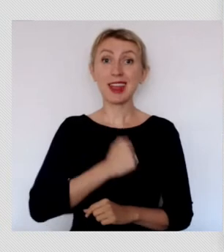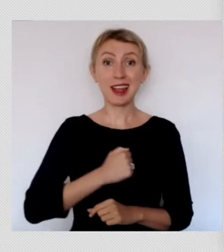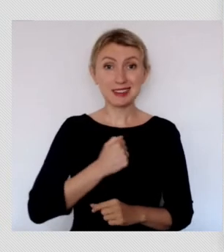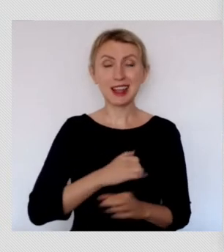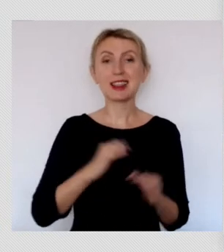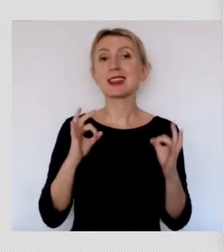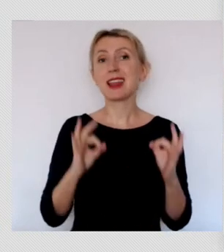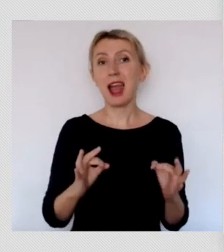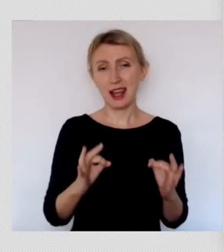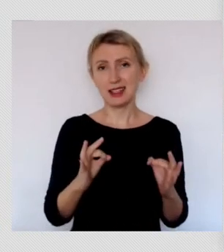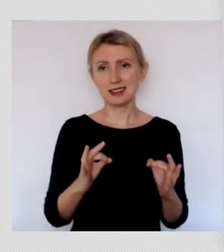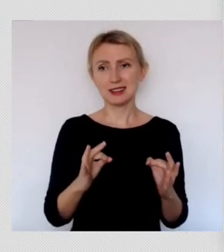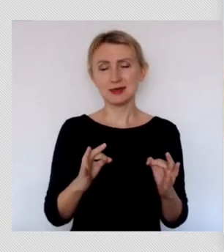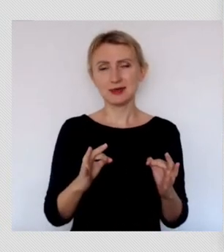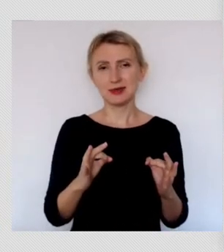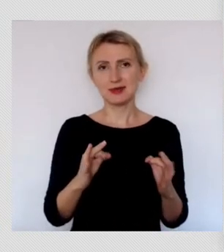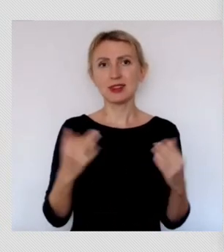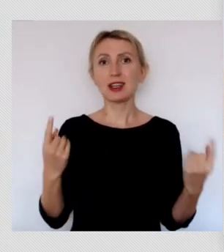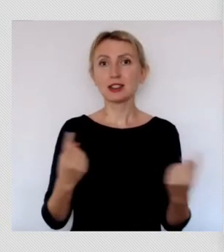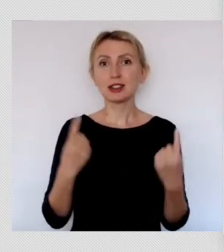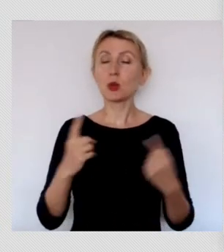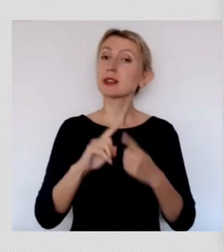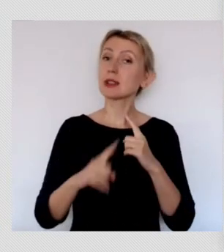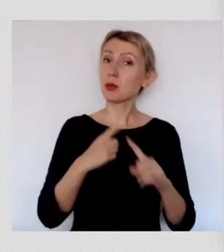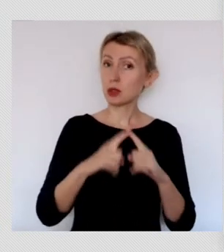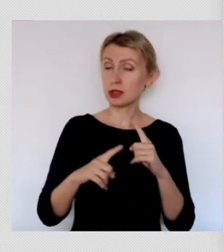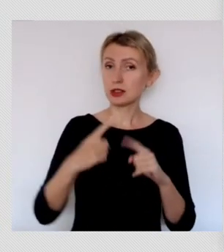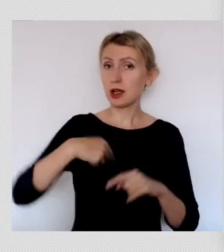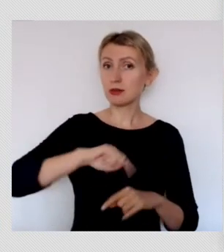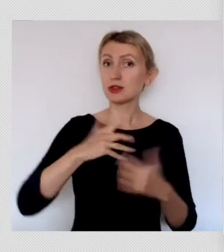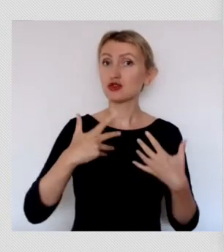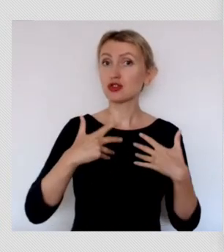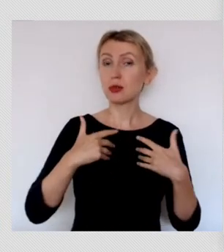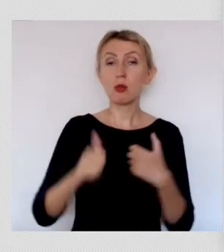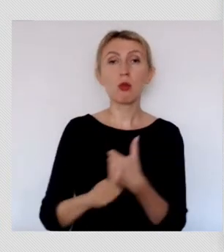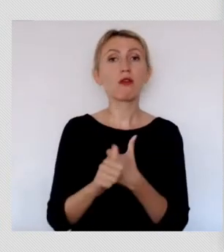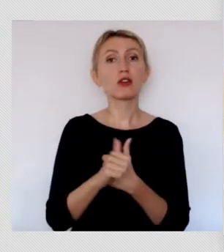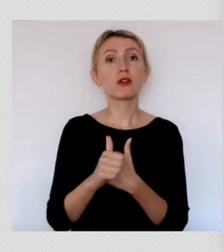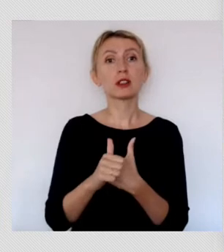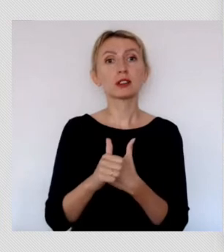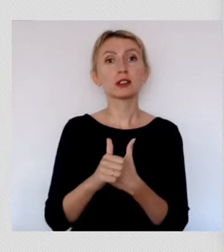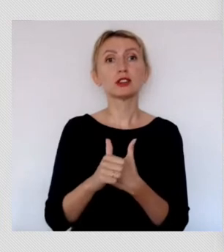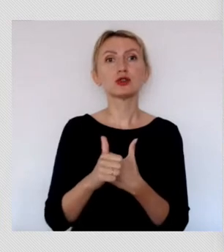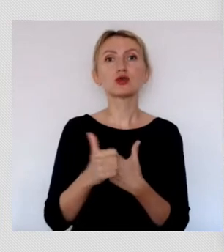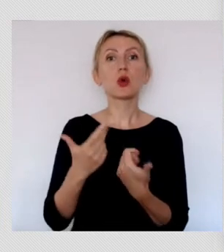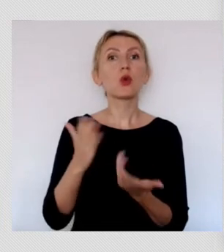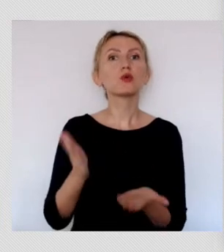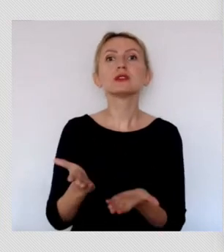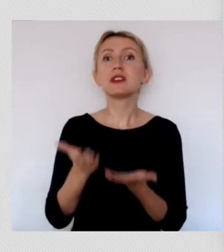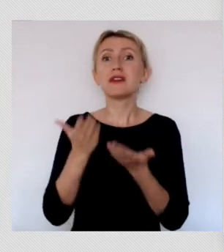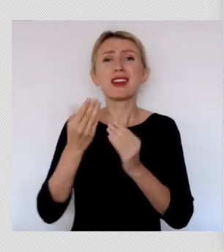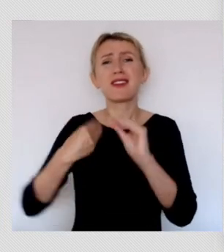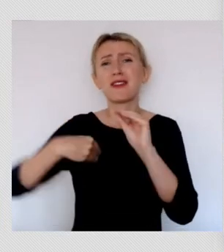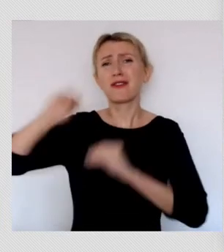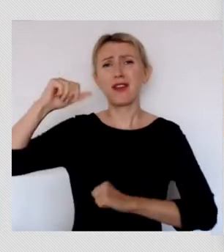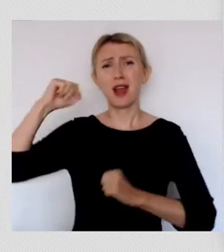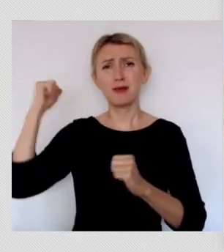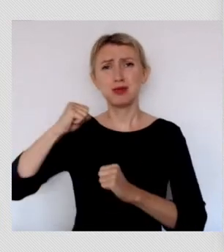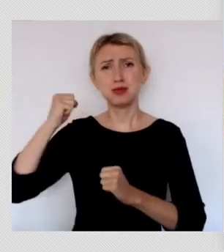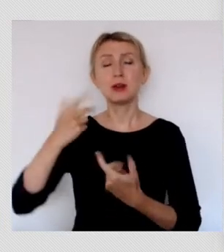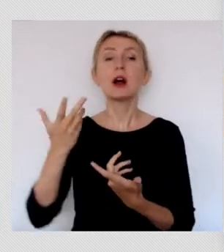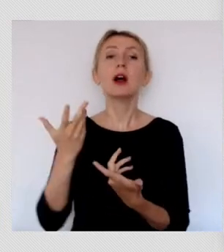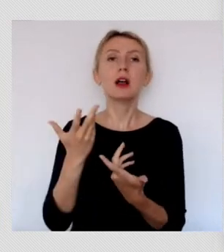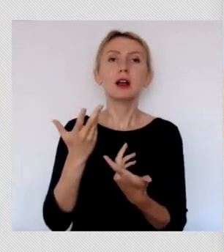chwili sytuacja polityczna, w której żyjemy, doprowadziła do tego, że to uprzywilejowanie jest jeszcze większe.